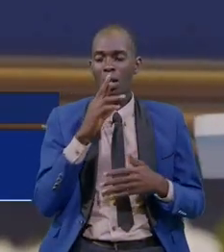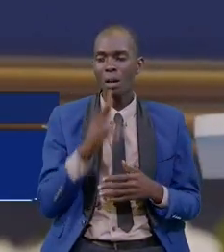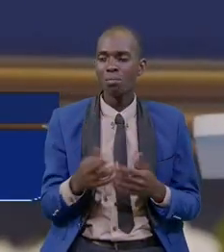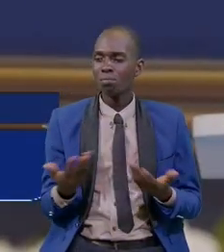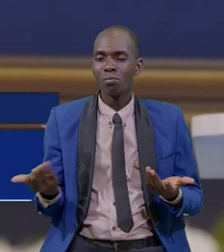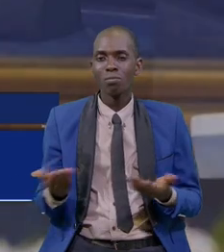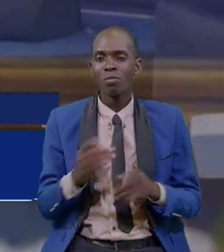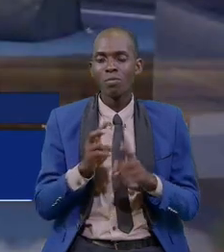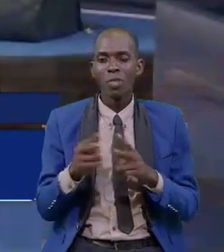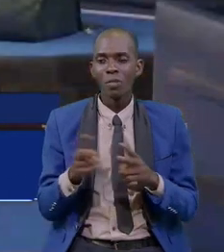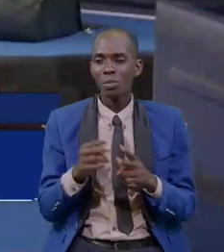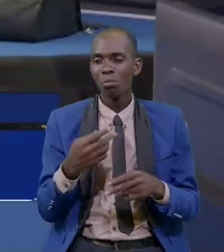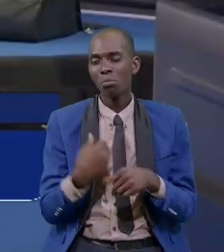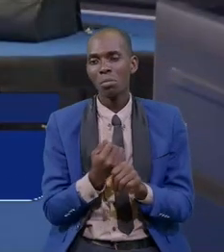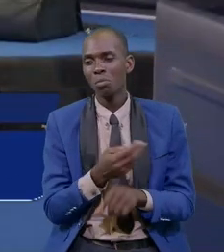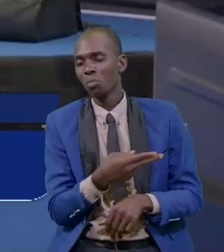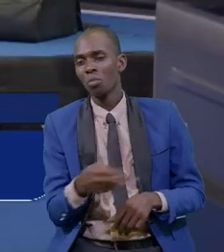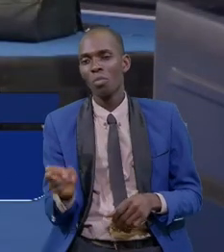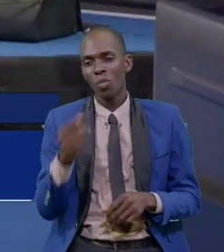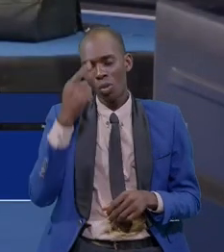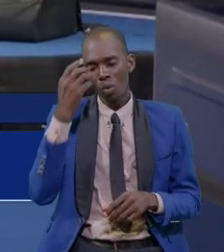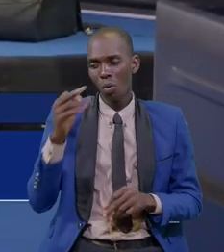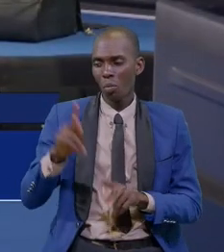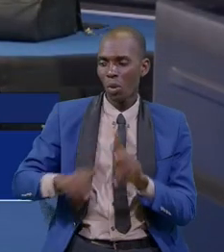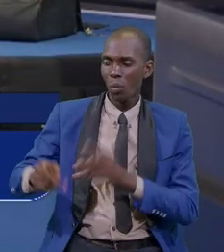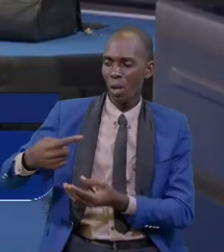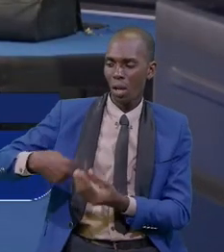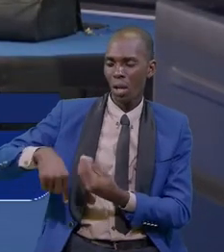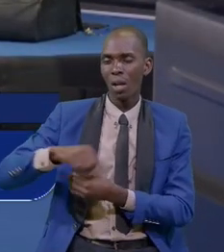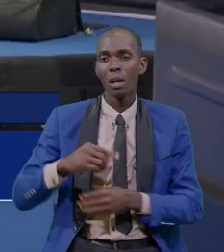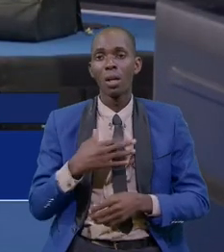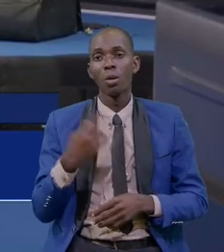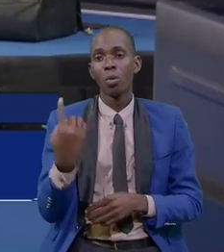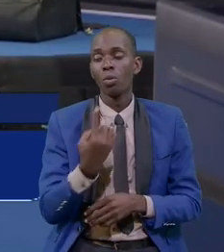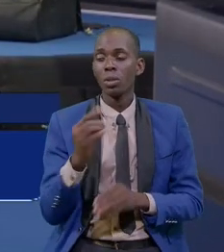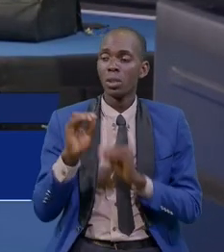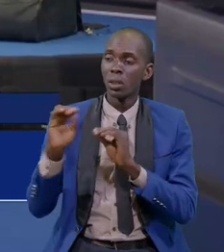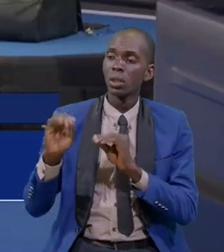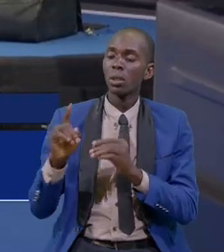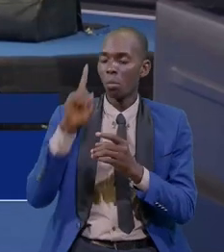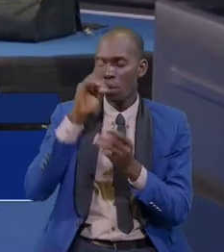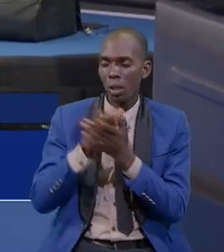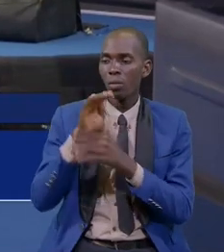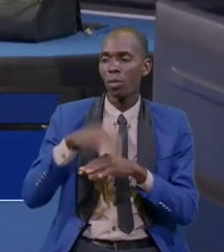cause de la vie des autres personnes qui sont autour d'eux. Et vous leur dites seulement, croyez au Seigneur, croyez au Seigneur. Oui,